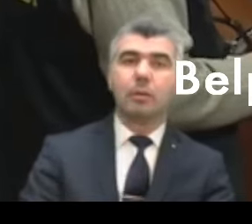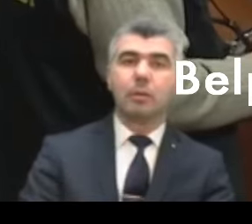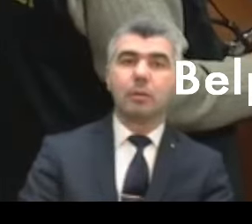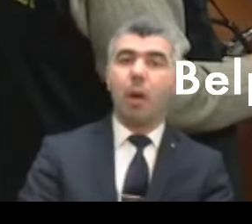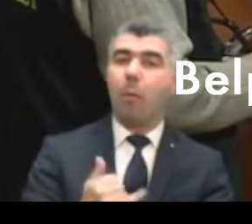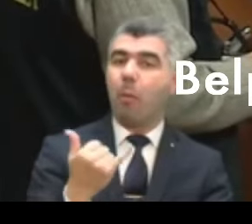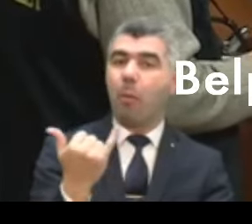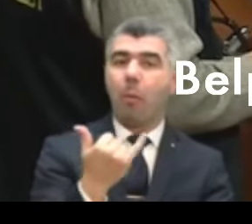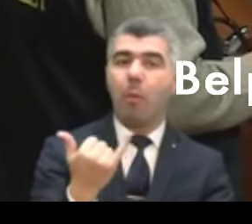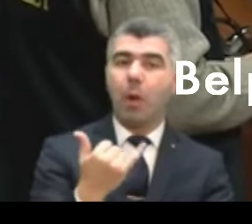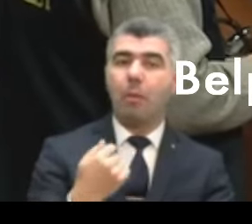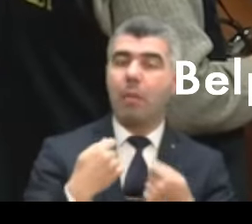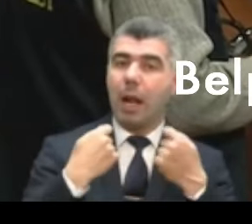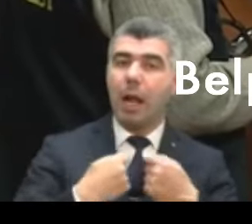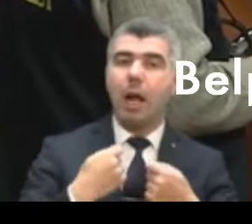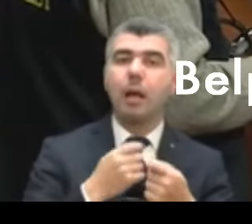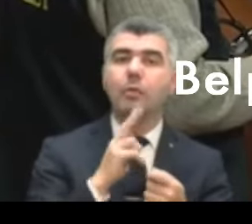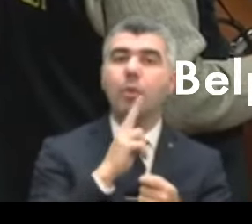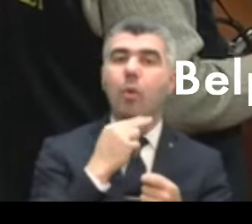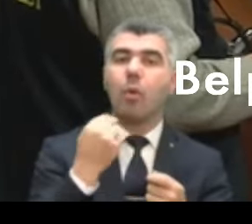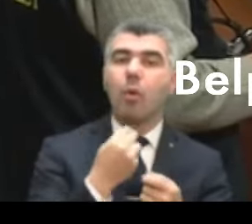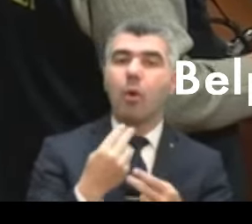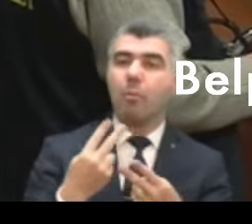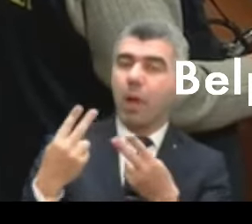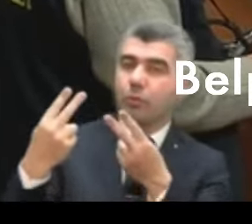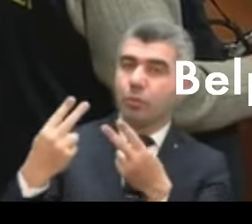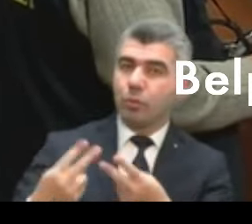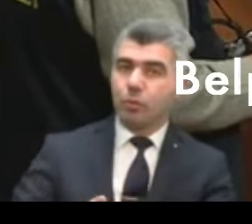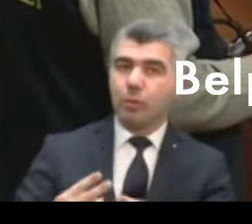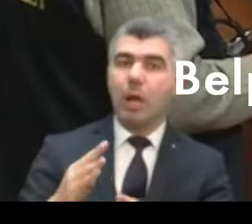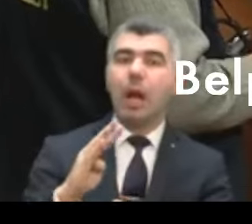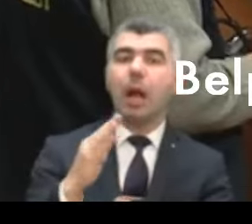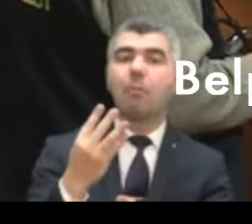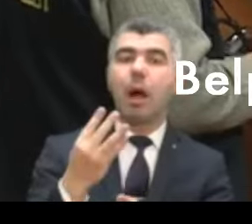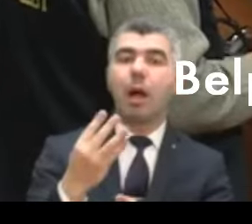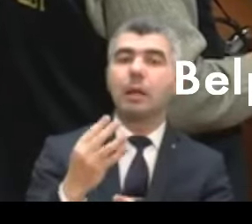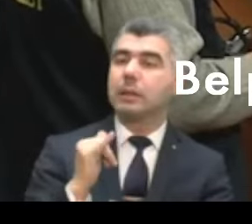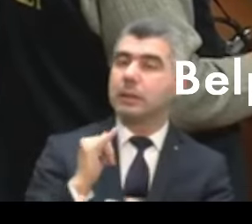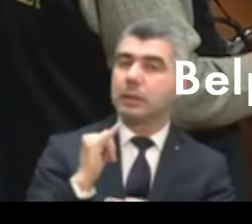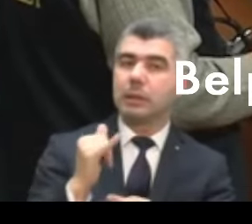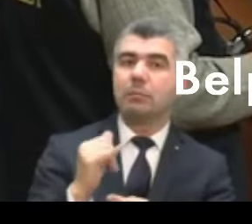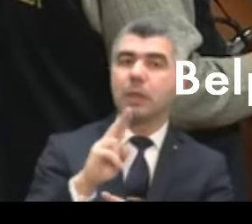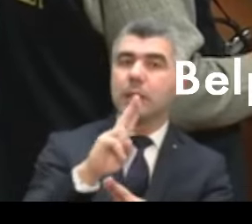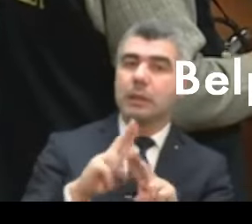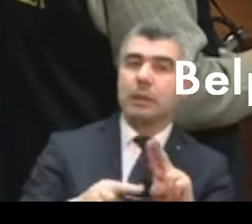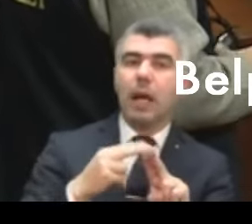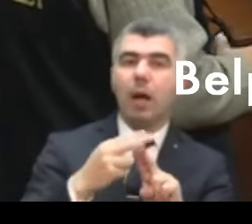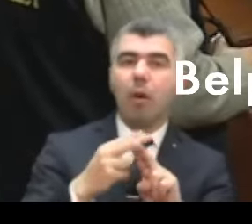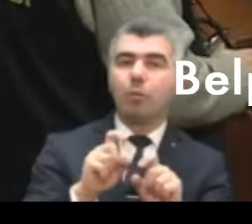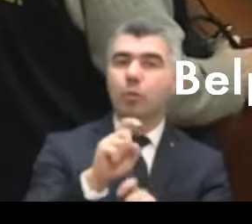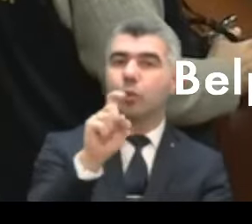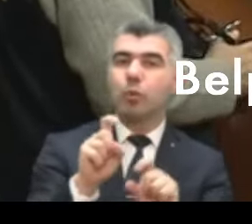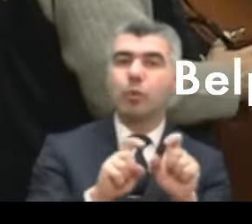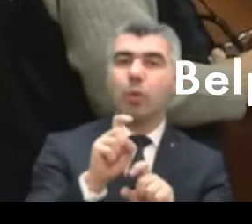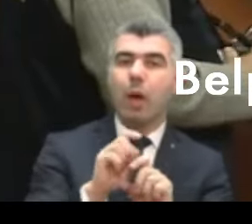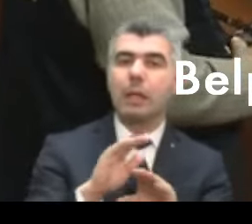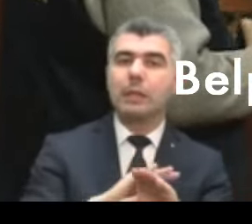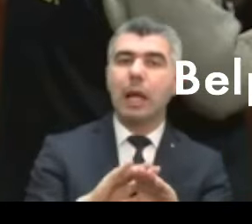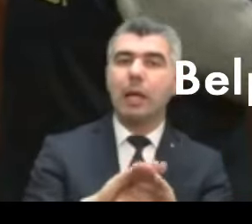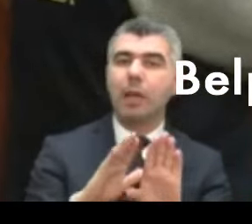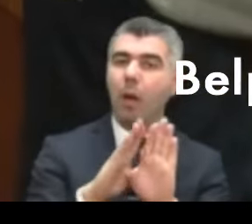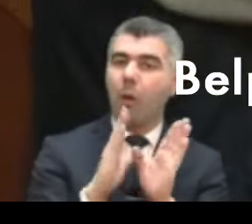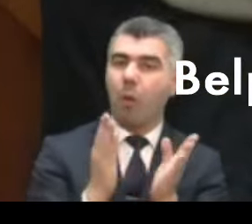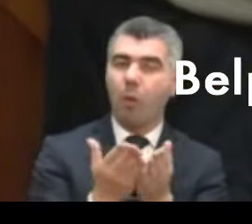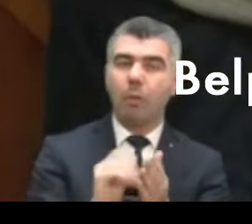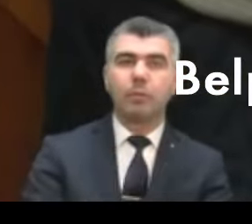ان يكون رئيس الحكومه قد حل بهته القبه اربع مرات من اجل الاجابه على الاسئله المتعلقه بالسياسه العامه